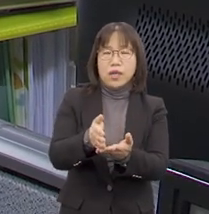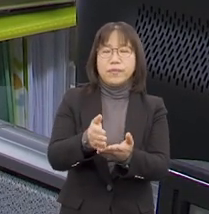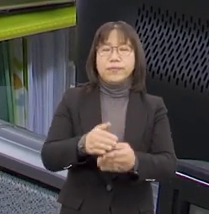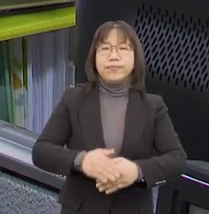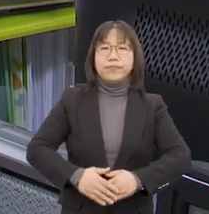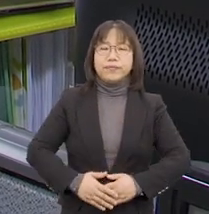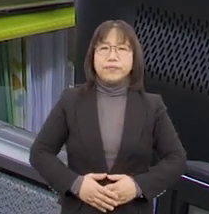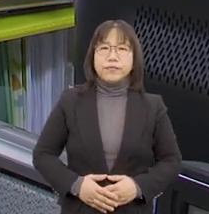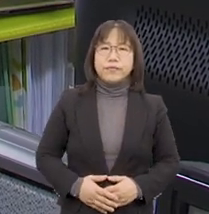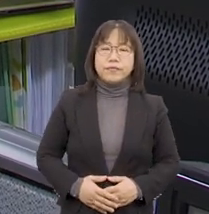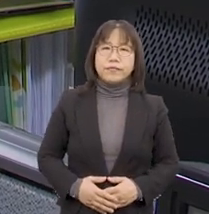됩니다